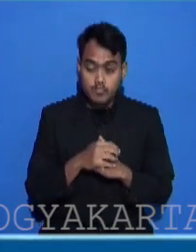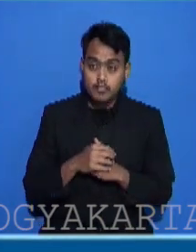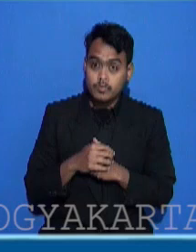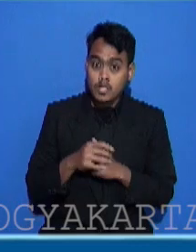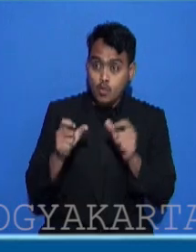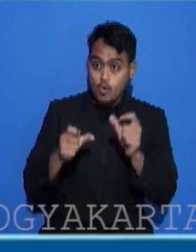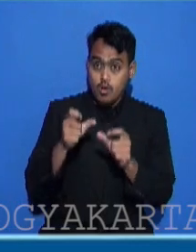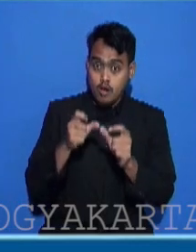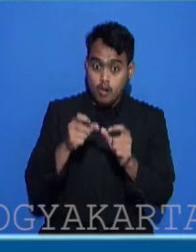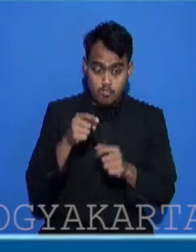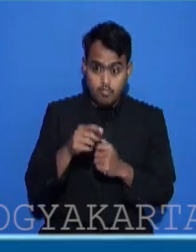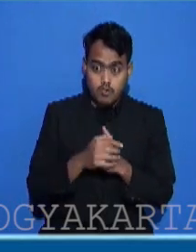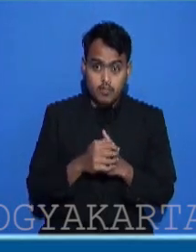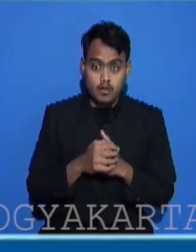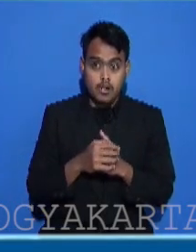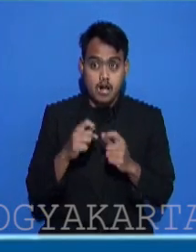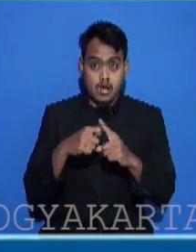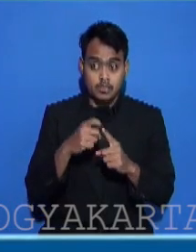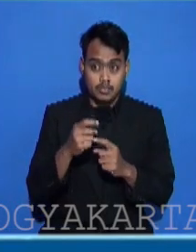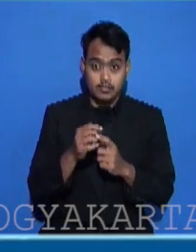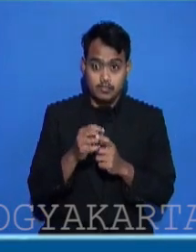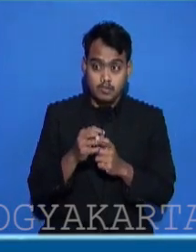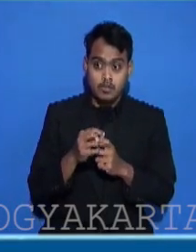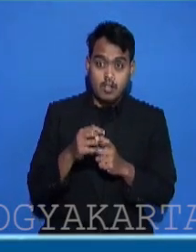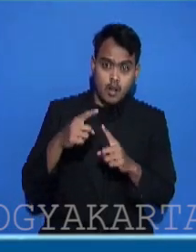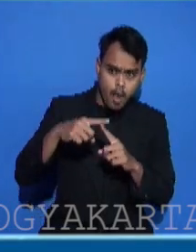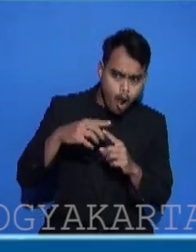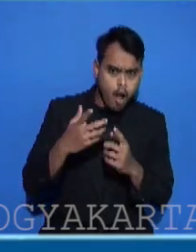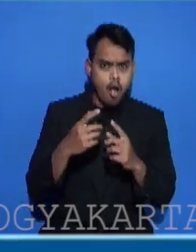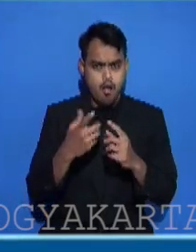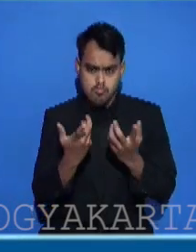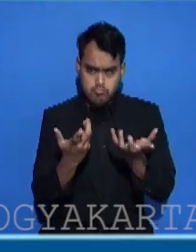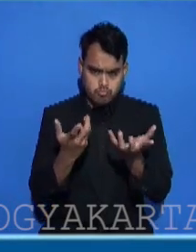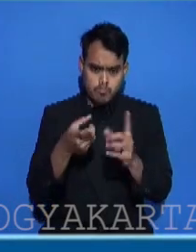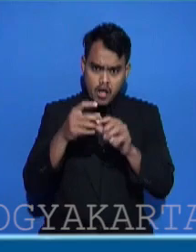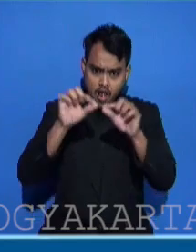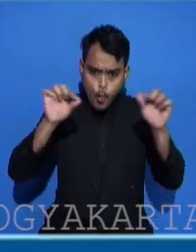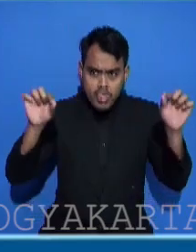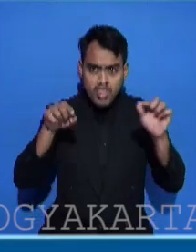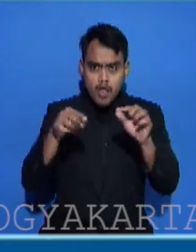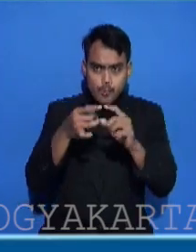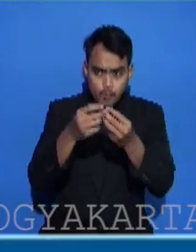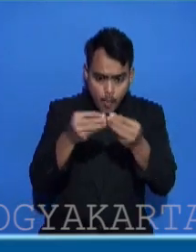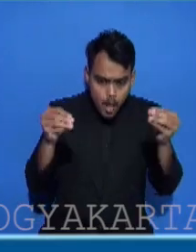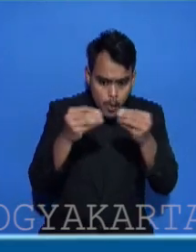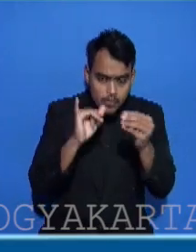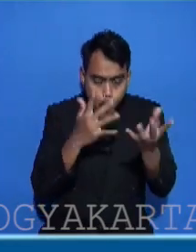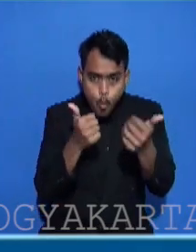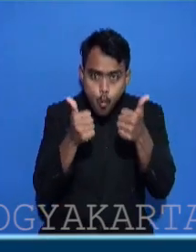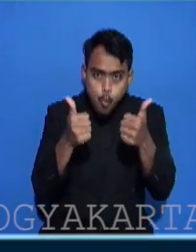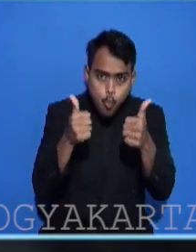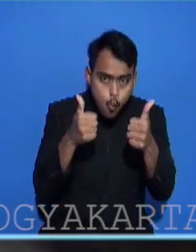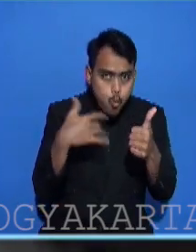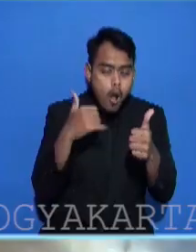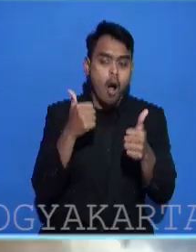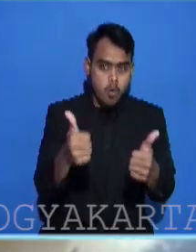Kuningan lan tembaga menika ugi mesami kaliyan nalika damel saking aluminium. Bahan ingkang sampun cumawis